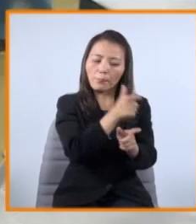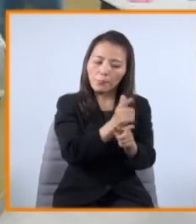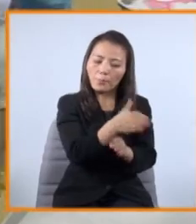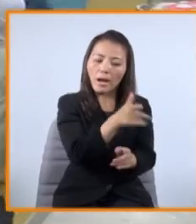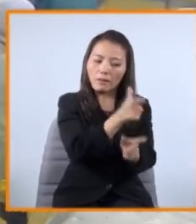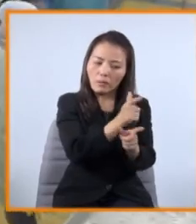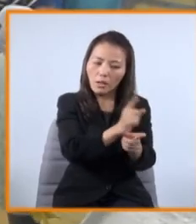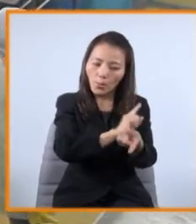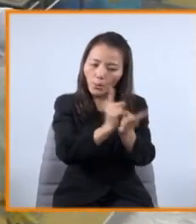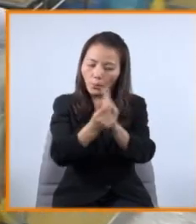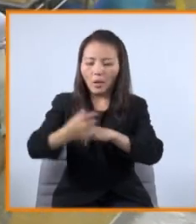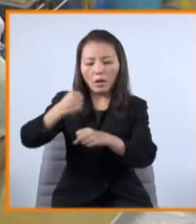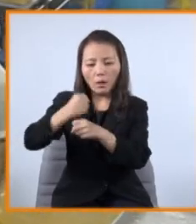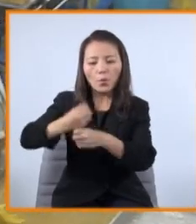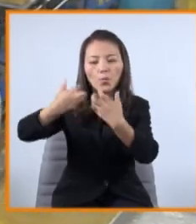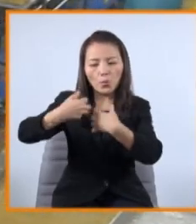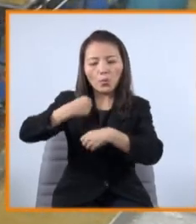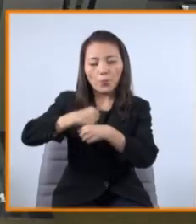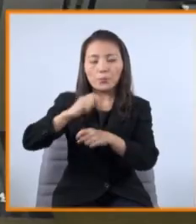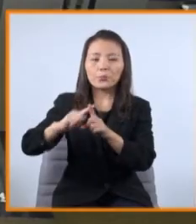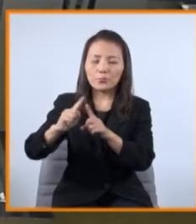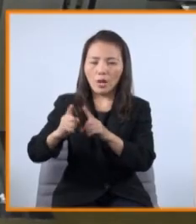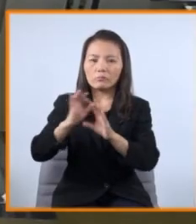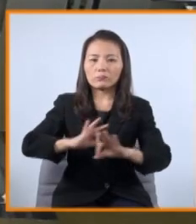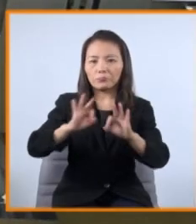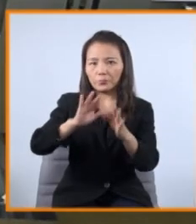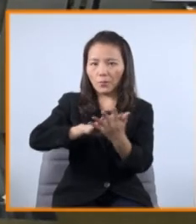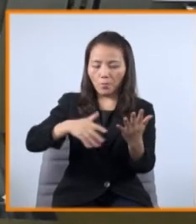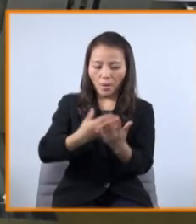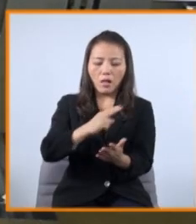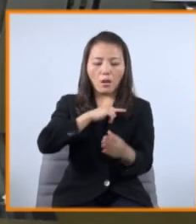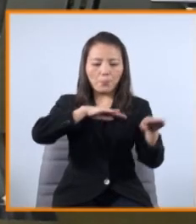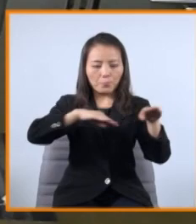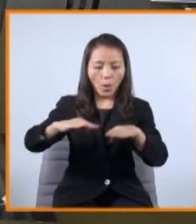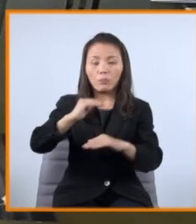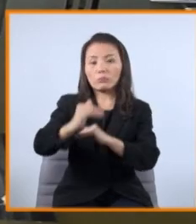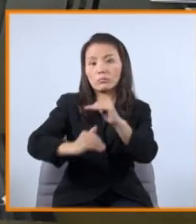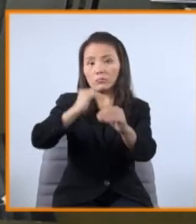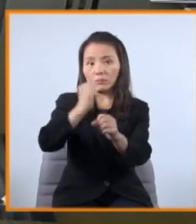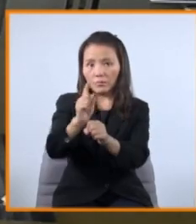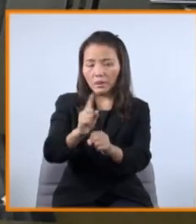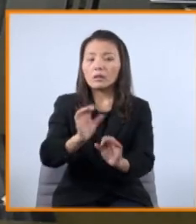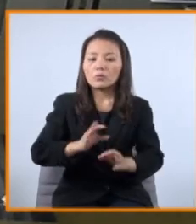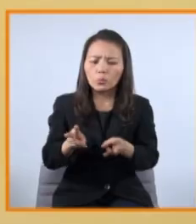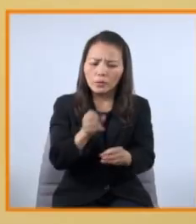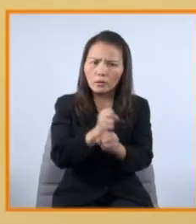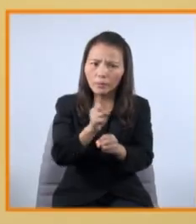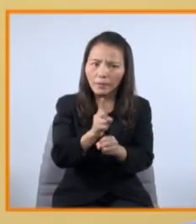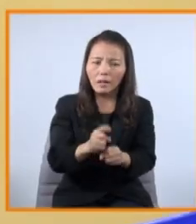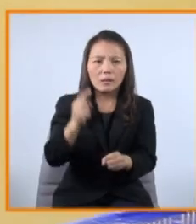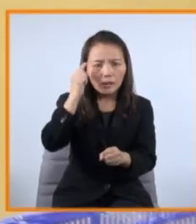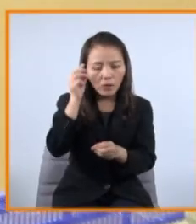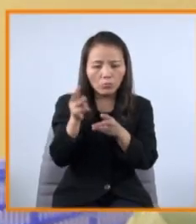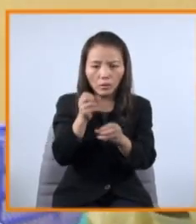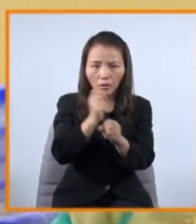Foodเนี่ยก็เป็นเรื่องที่เราจำเป็นต้องวางแผนและเตรียมพัฒนาไว้สิ่งที่เราจะต้องทำทำคืออะไรเราก็ต้องทำว่าทำยังไงให้